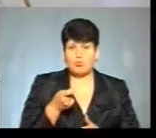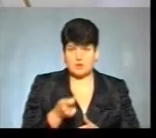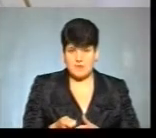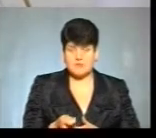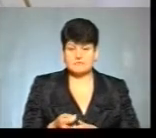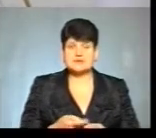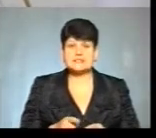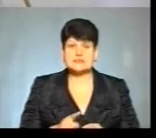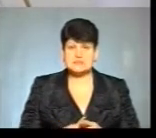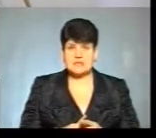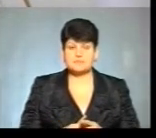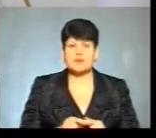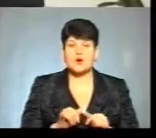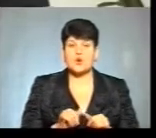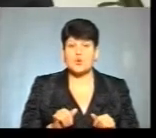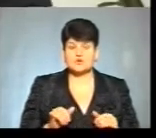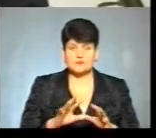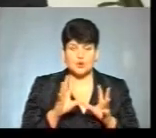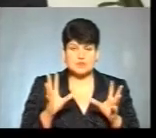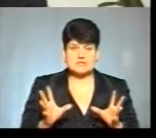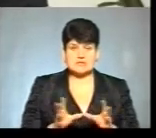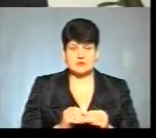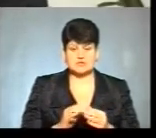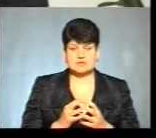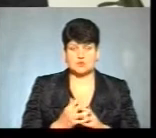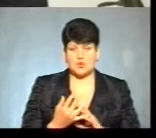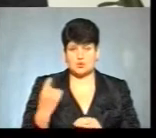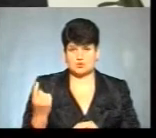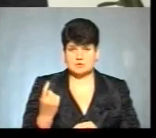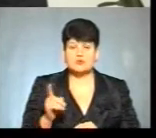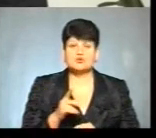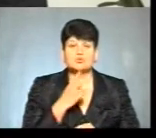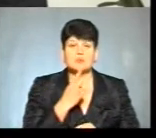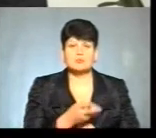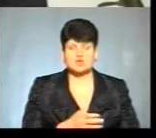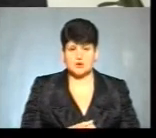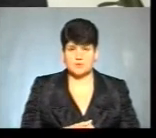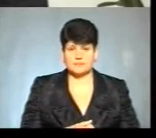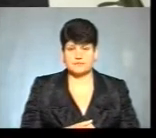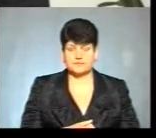це розвиток загального сільського господарства. Що я в тому передбачаю? Ми